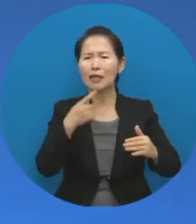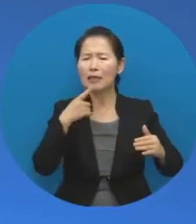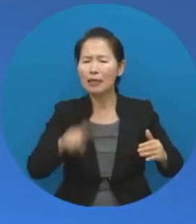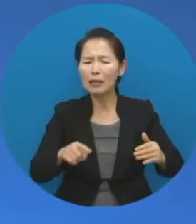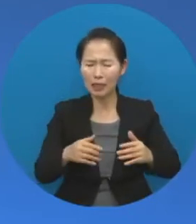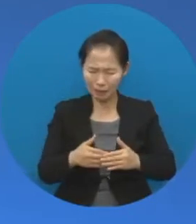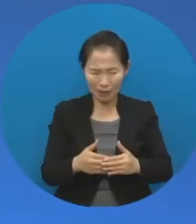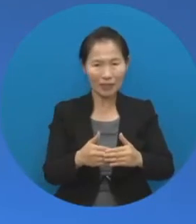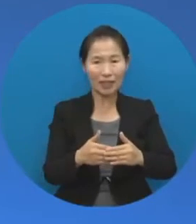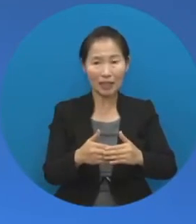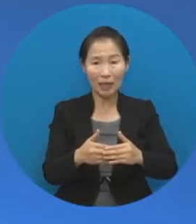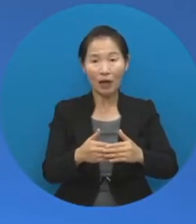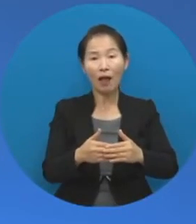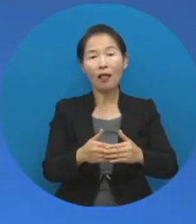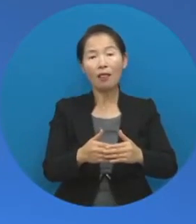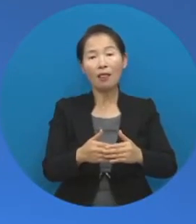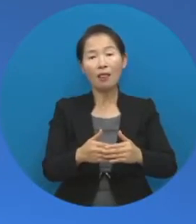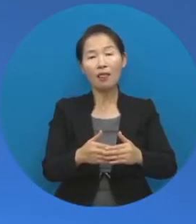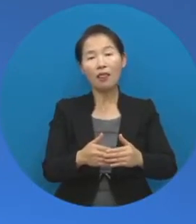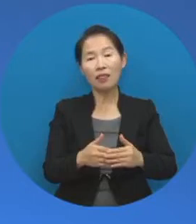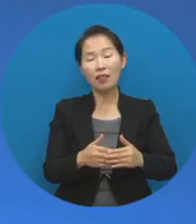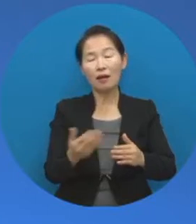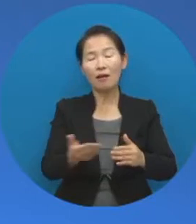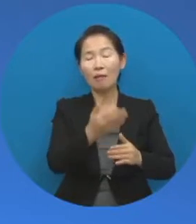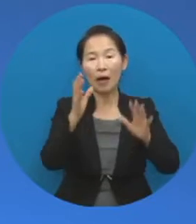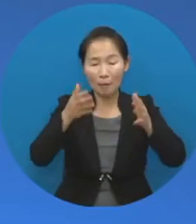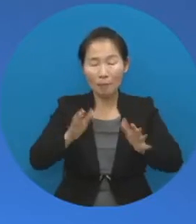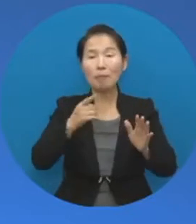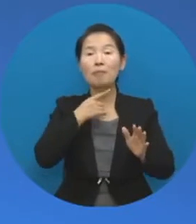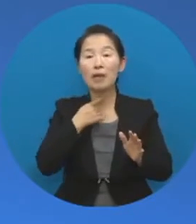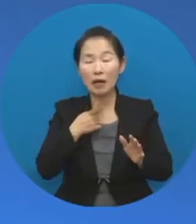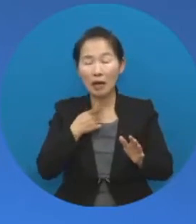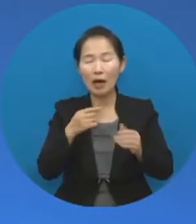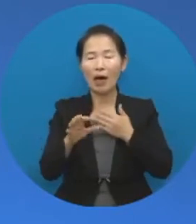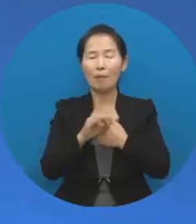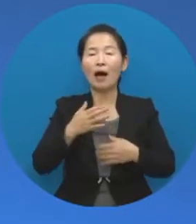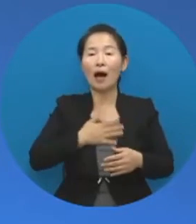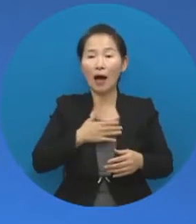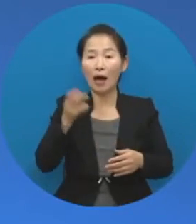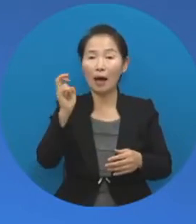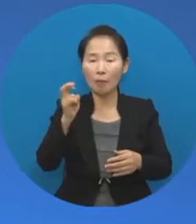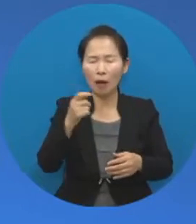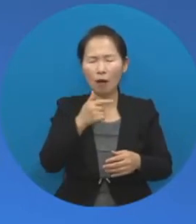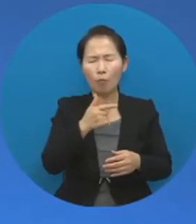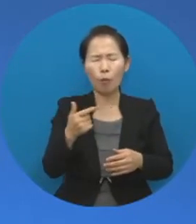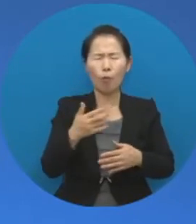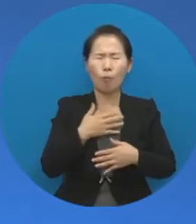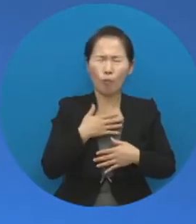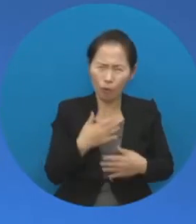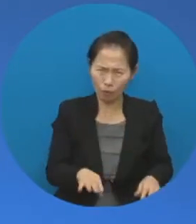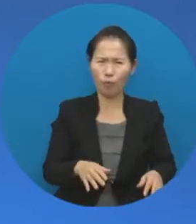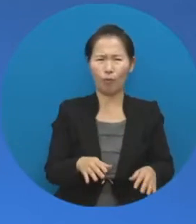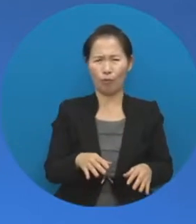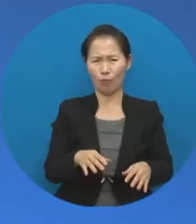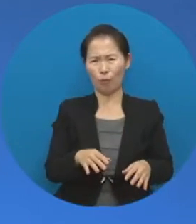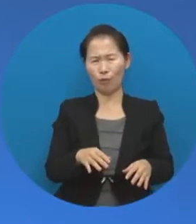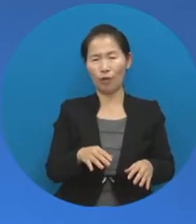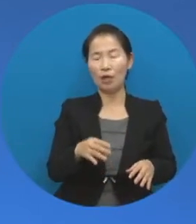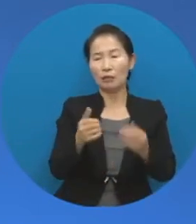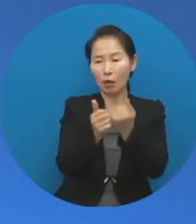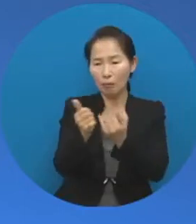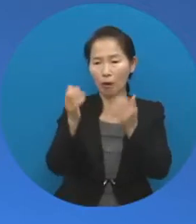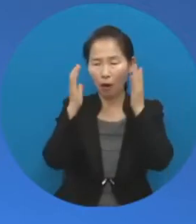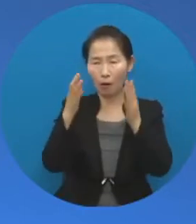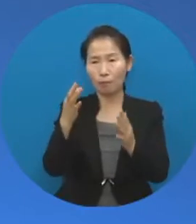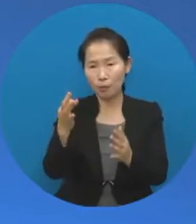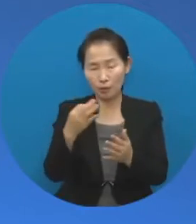그런데 막 여러분들 이제 아이를 낳아본 분들은 아시겠지만 이게 너무 피곤하잖아요. 더군다나 남편 이제 학비 벌어서